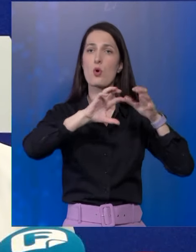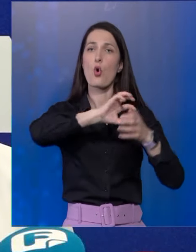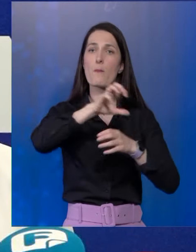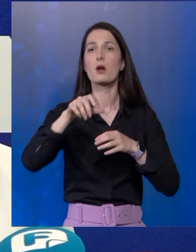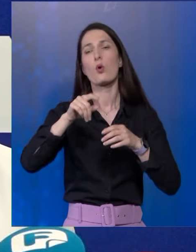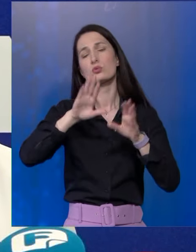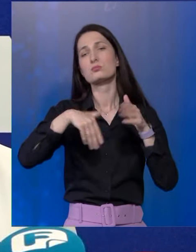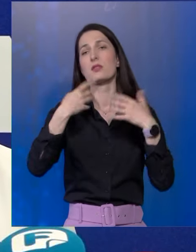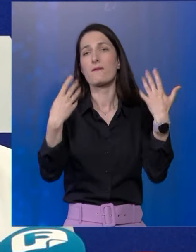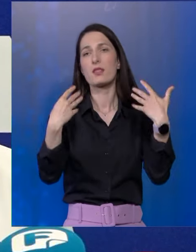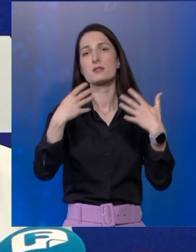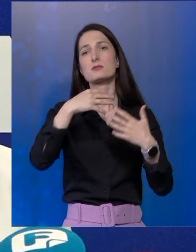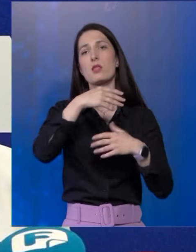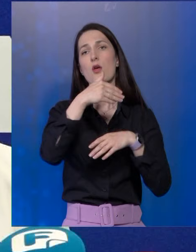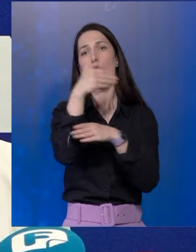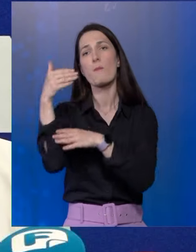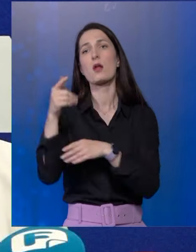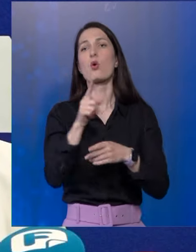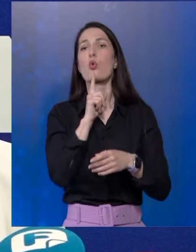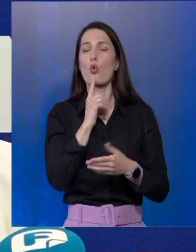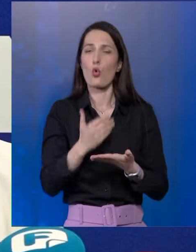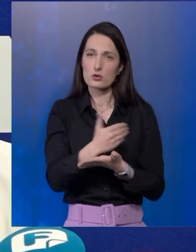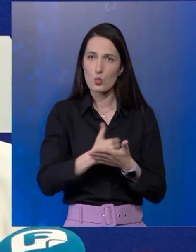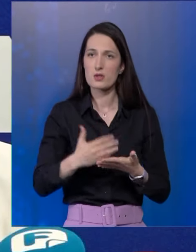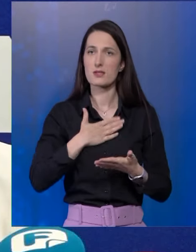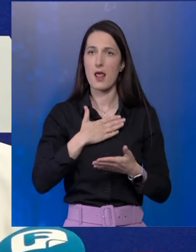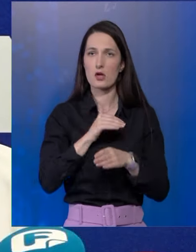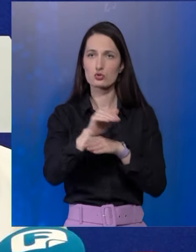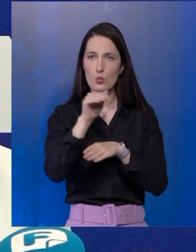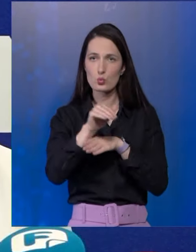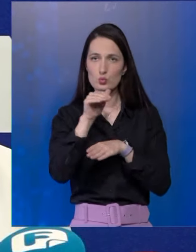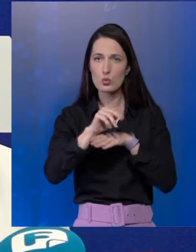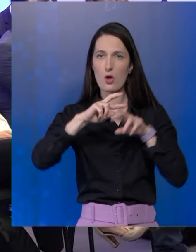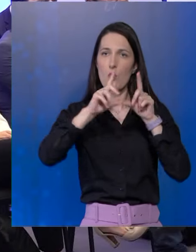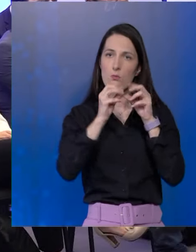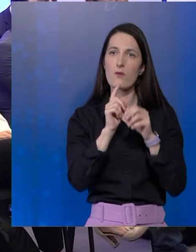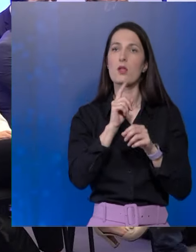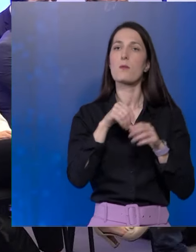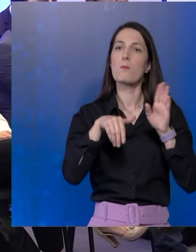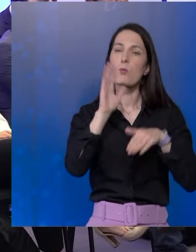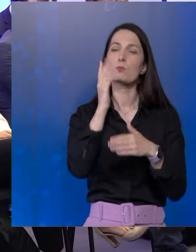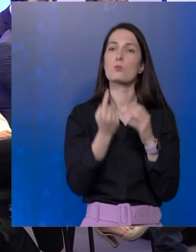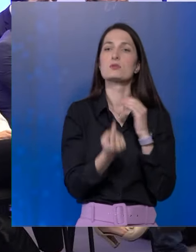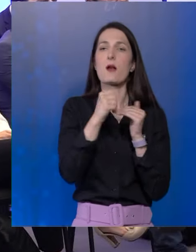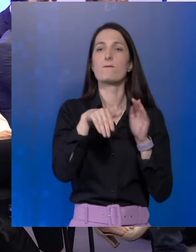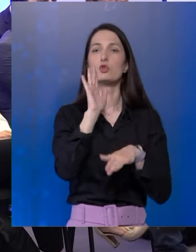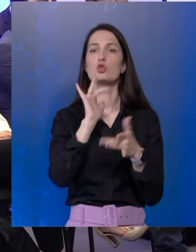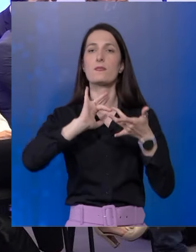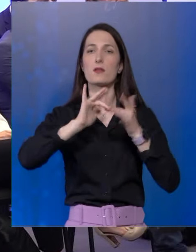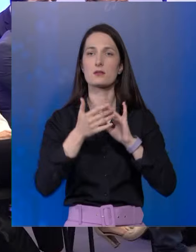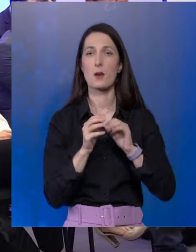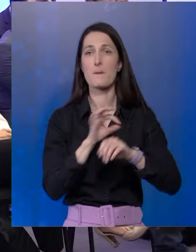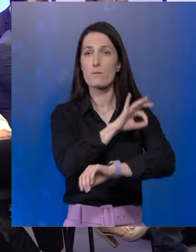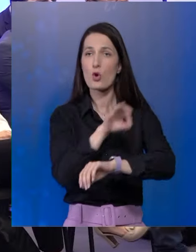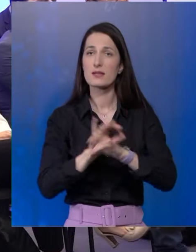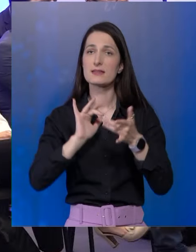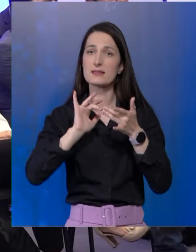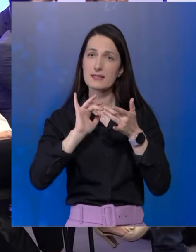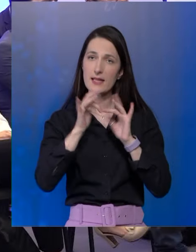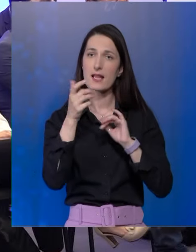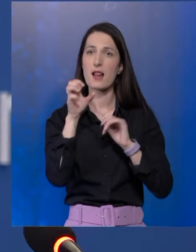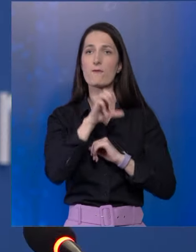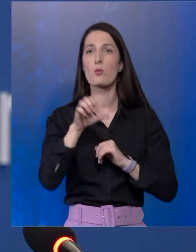kompanija je koristilo usluge ovih hubova kako bi postali više digitalni. Projekat Digitalna Evropa planiran je do